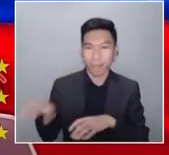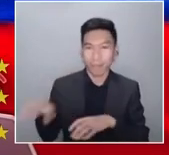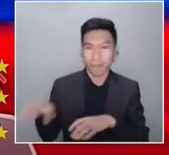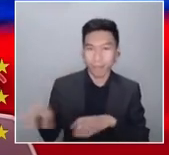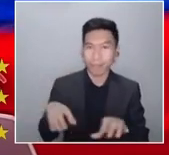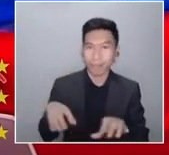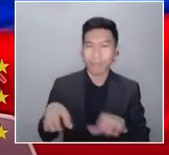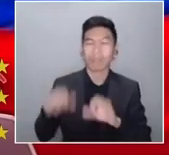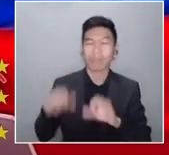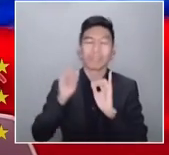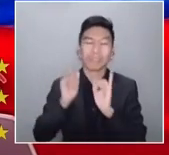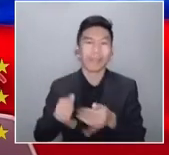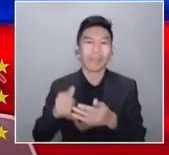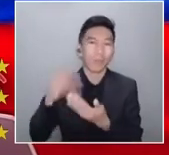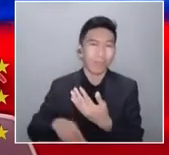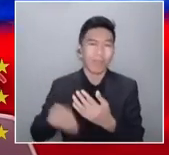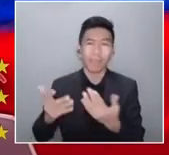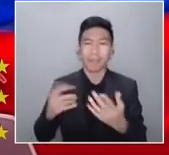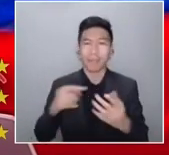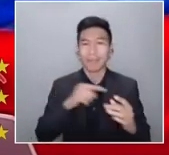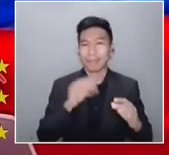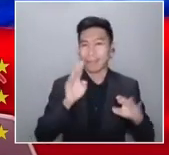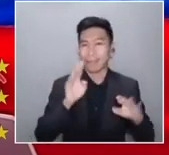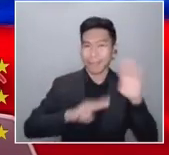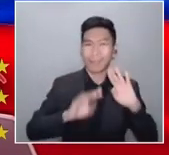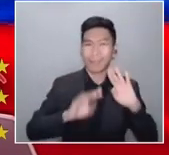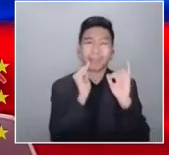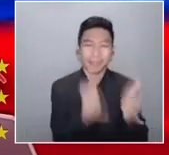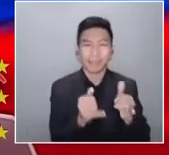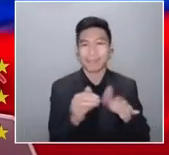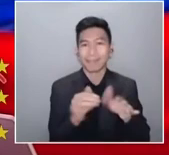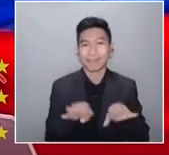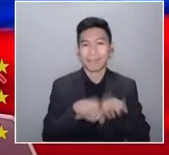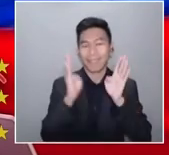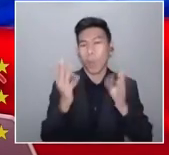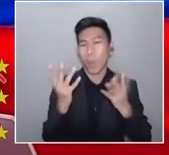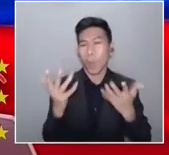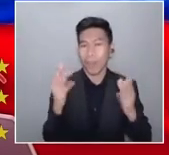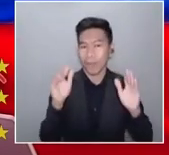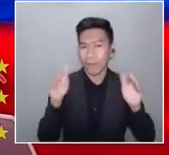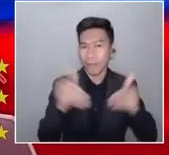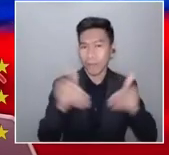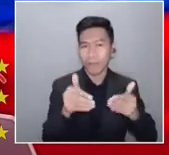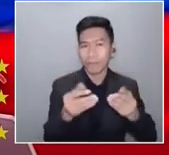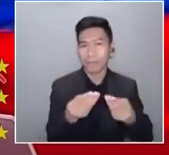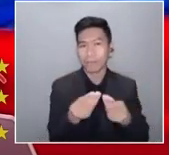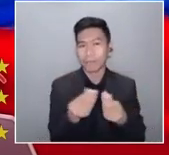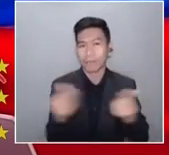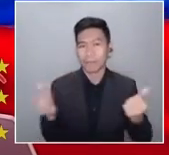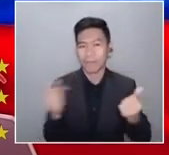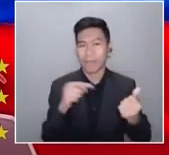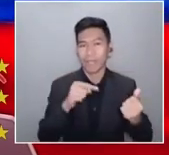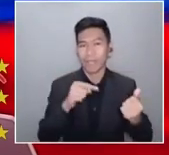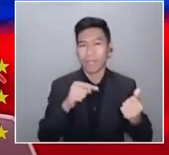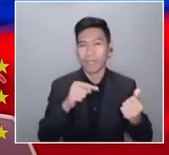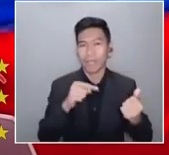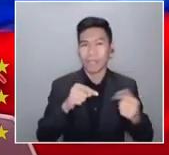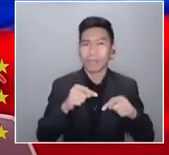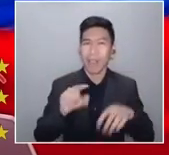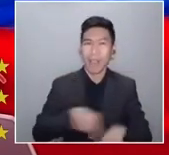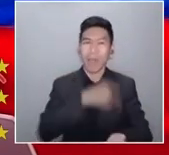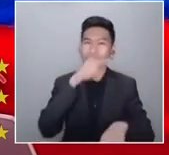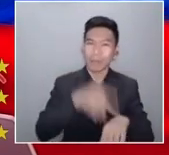hindi talaga, you know, bibigyan ng solusyon yung mga systemic ills na ating hinaharap. At siya